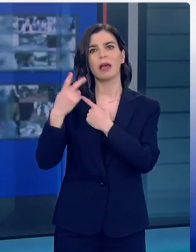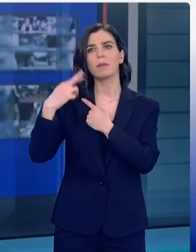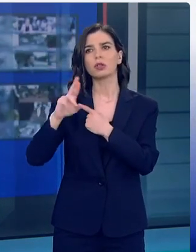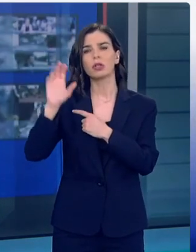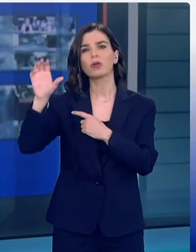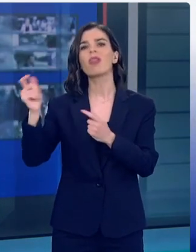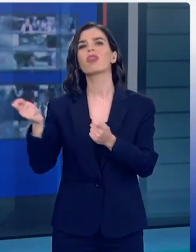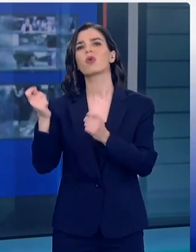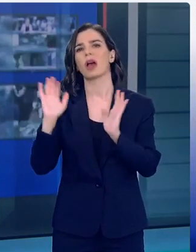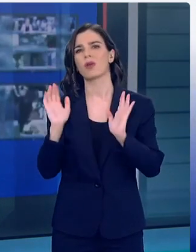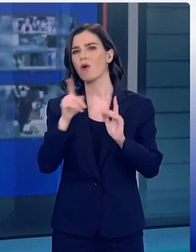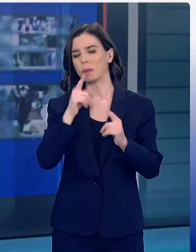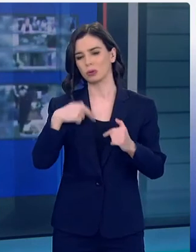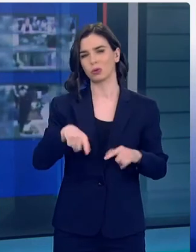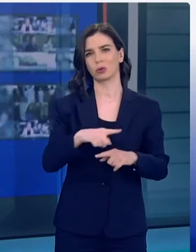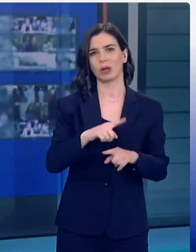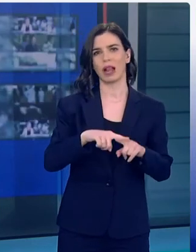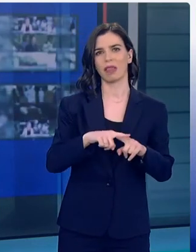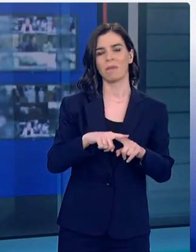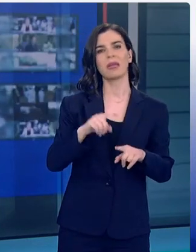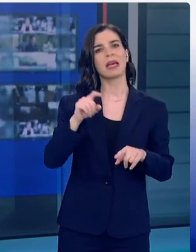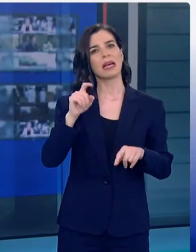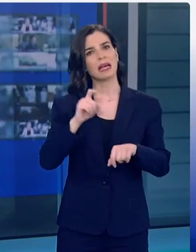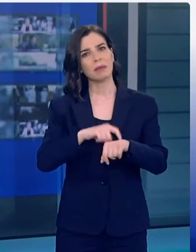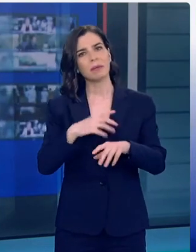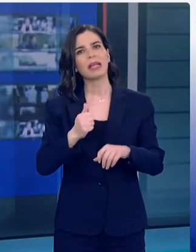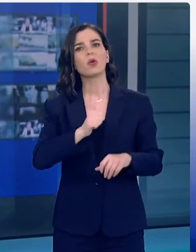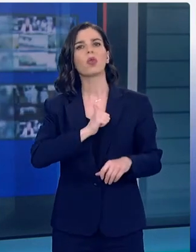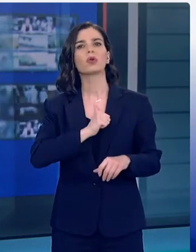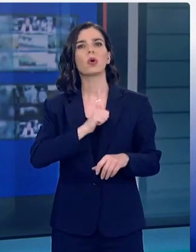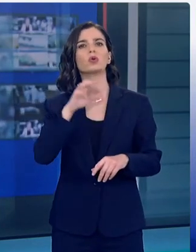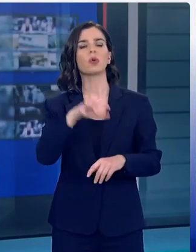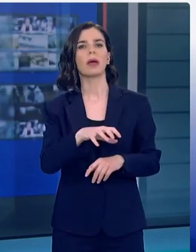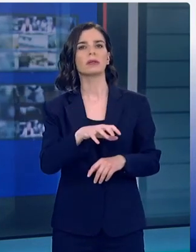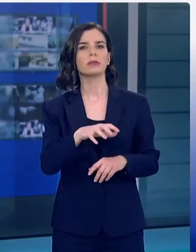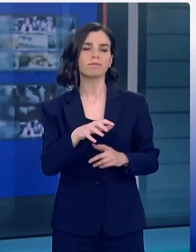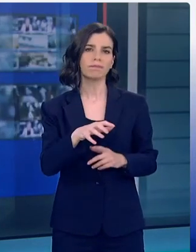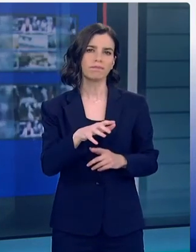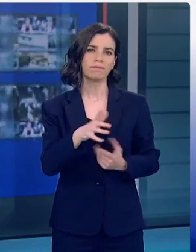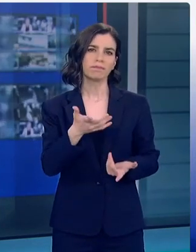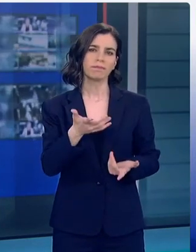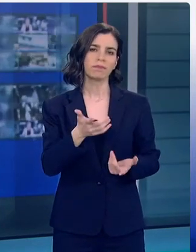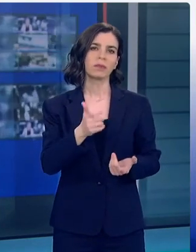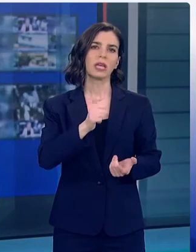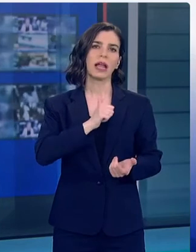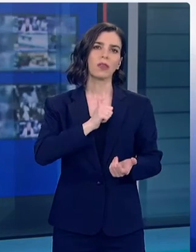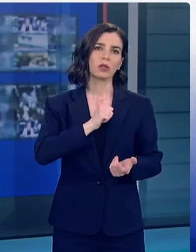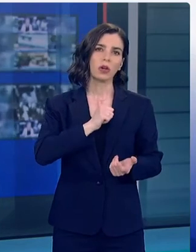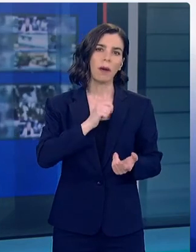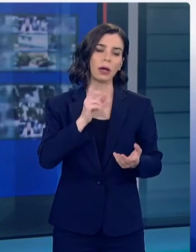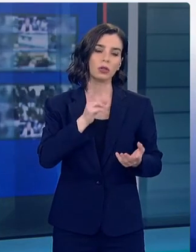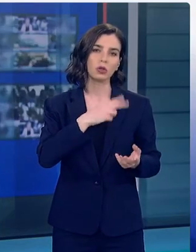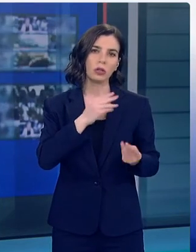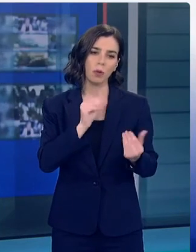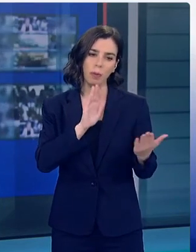κάνουν, πιστέψτε με. Και φυσικά σε κάποια στιγμή μπαίνει και ο ιδιωτικός τομέας στην όλη ιστορία, ο οποίος και αυτός με σωστή προσέγγιση